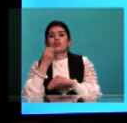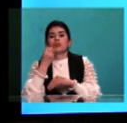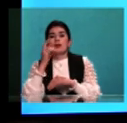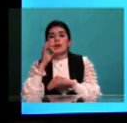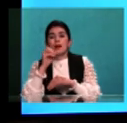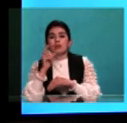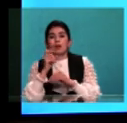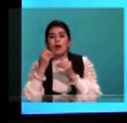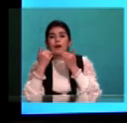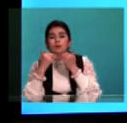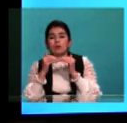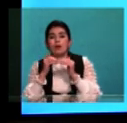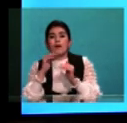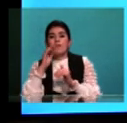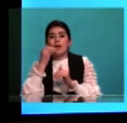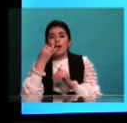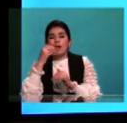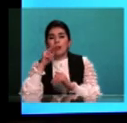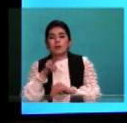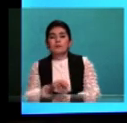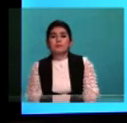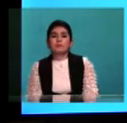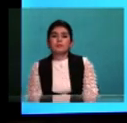раз для открытия файла.